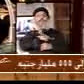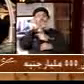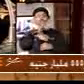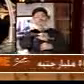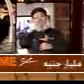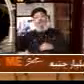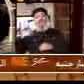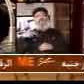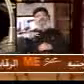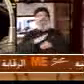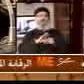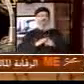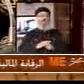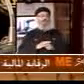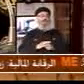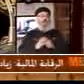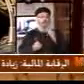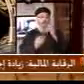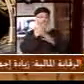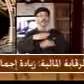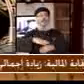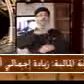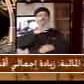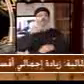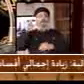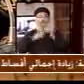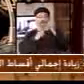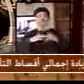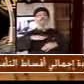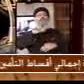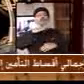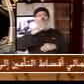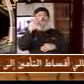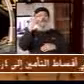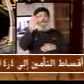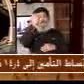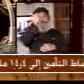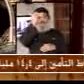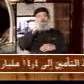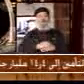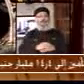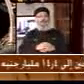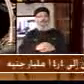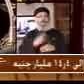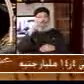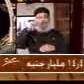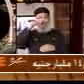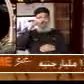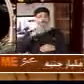الصين، والمعجزة ده هي أشبع فيها السيد المسيح 4000 من